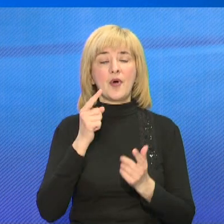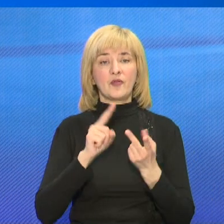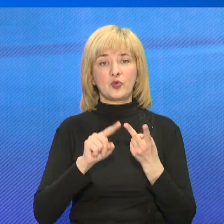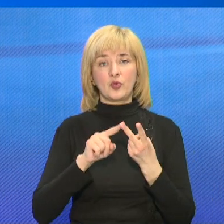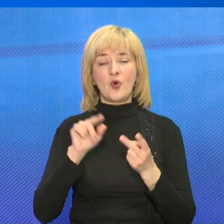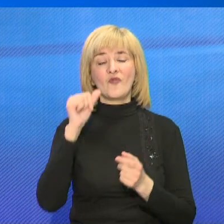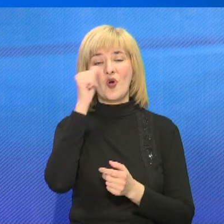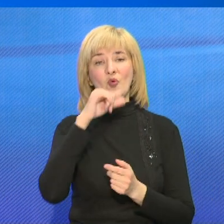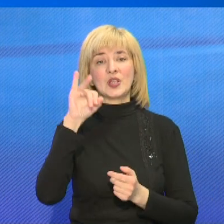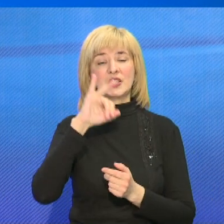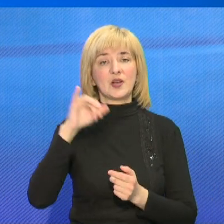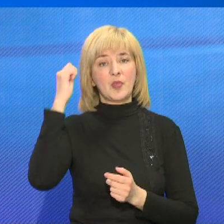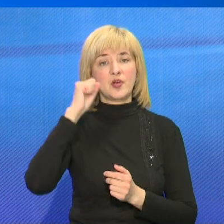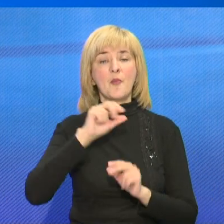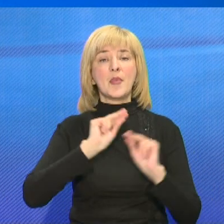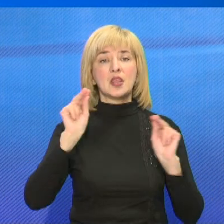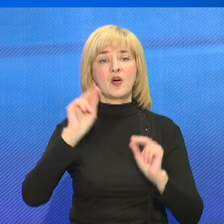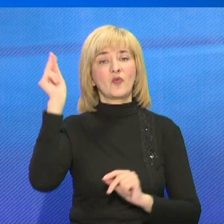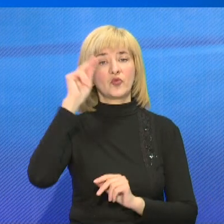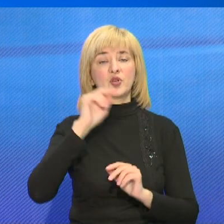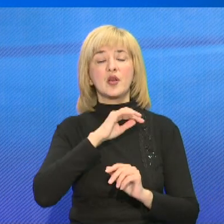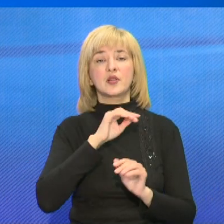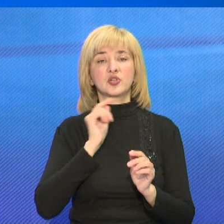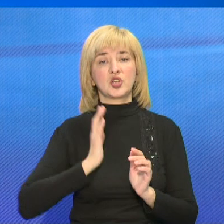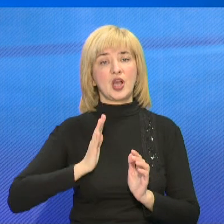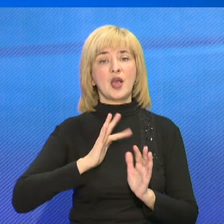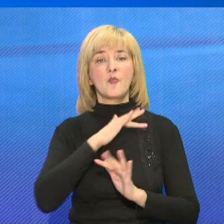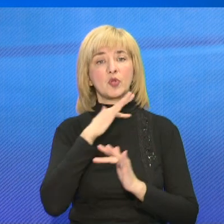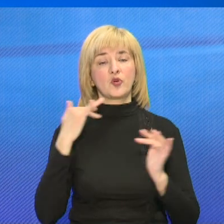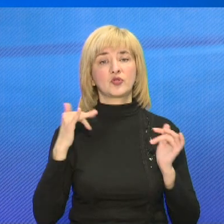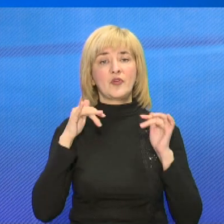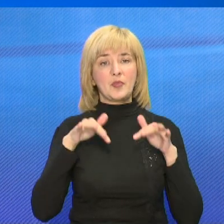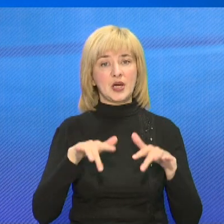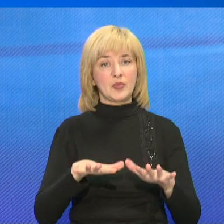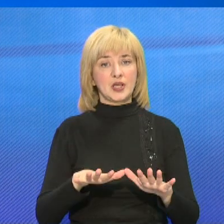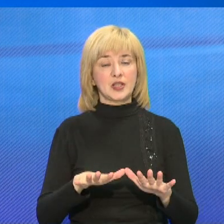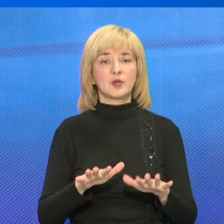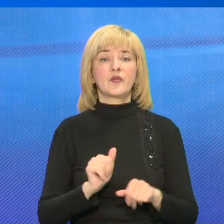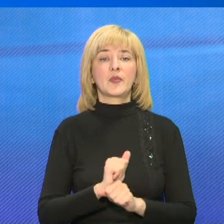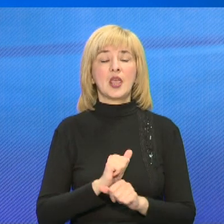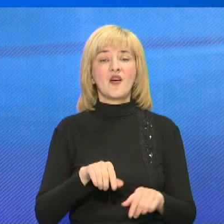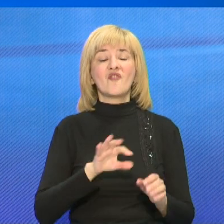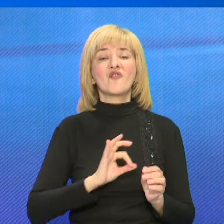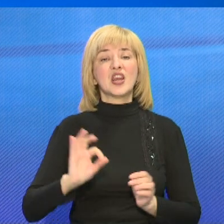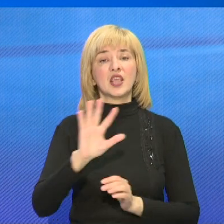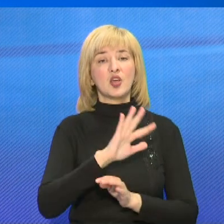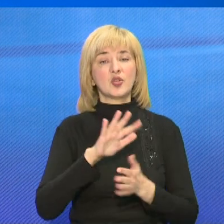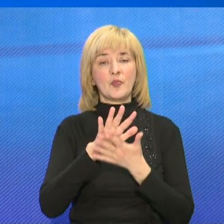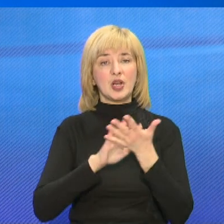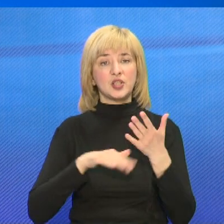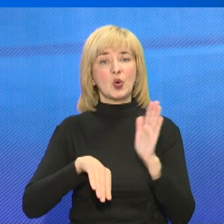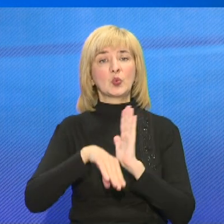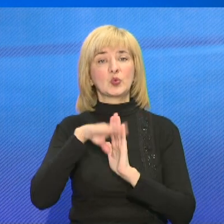педагогаў і вучняў чакае мноства тэматычных акцый, праектаў і мерапрыемстваў. У регионе протягиваются и дальнейшее